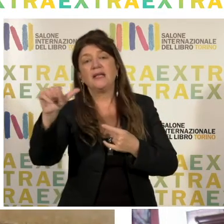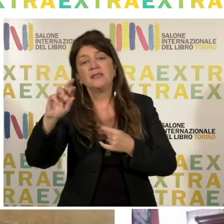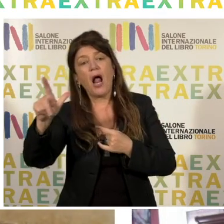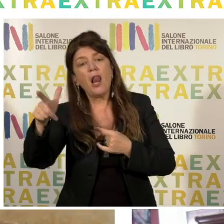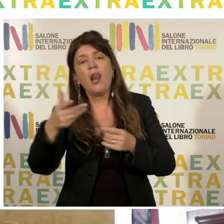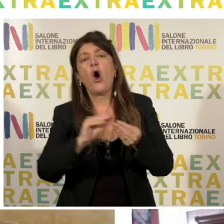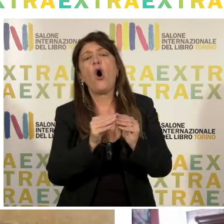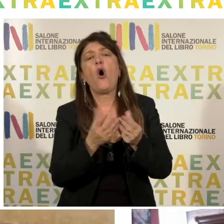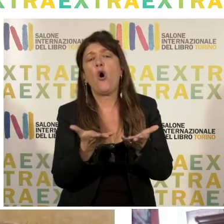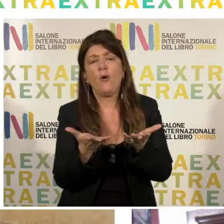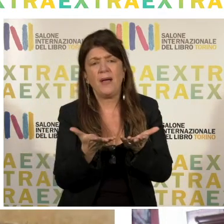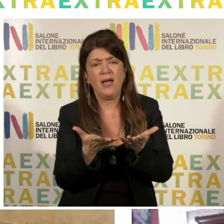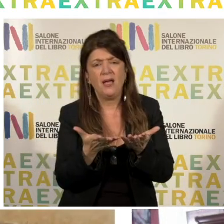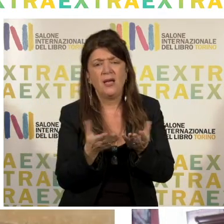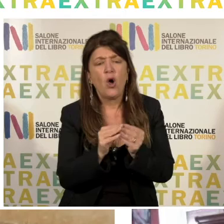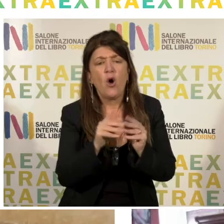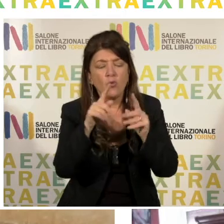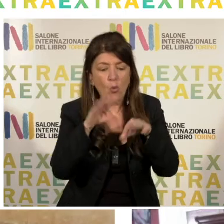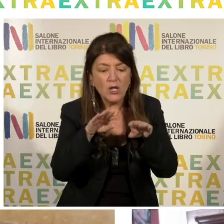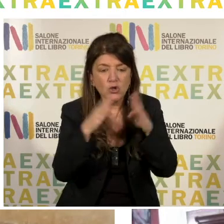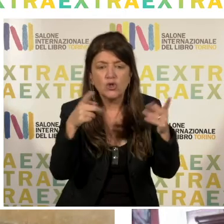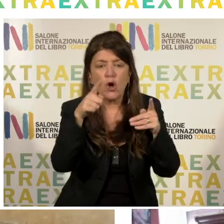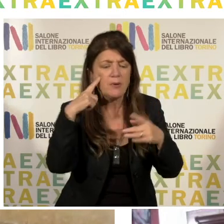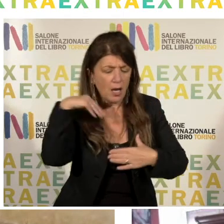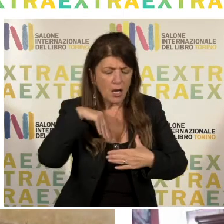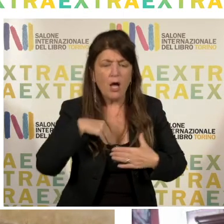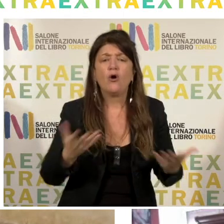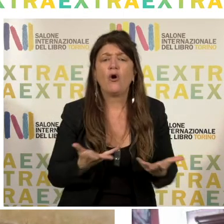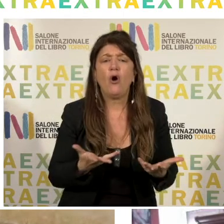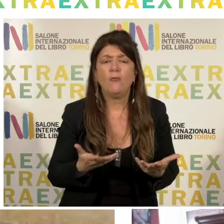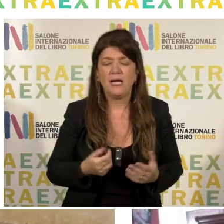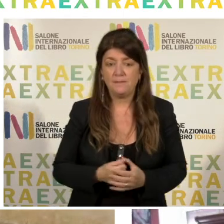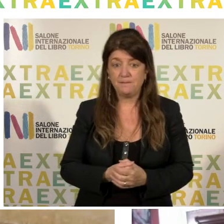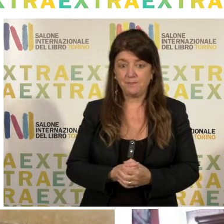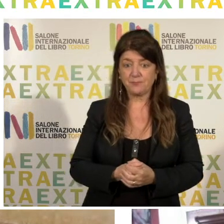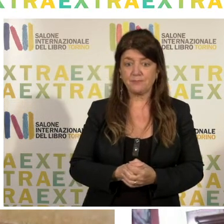D'abord, je voudrais dire que vorrei dire prima di tutto